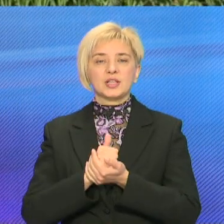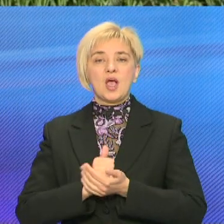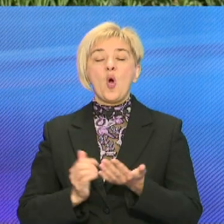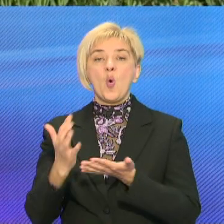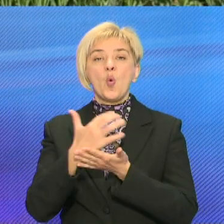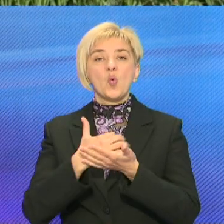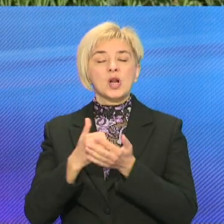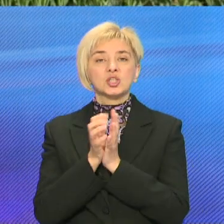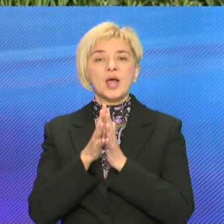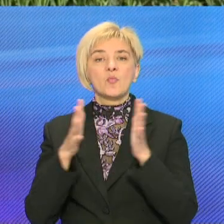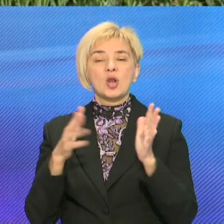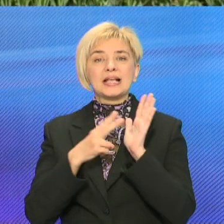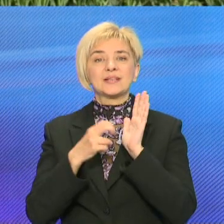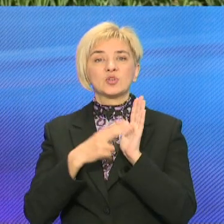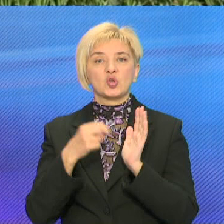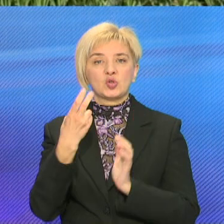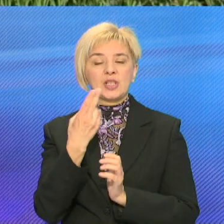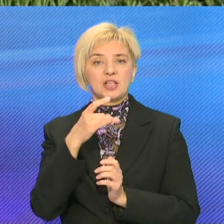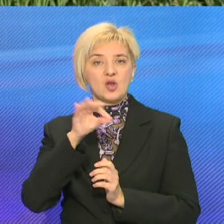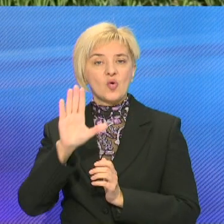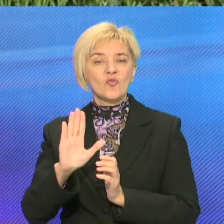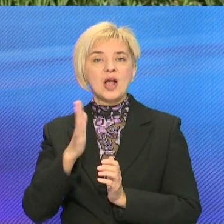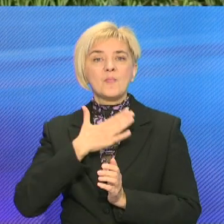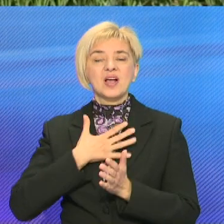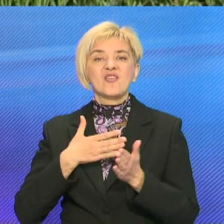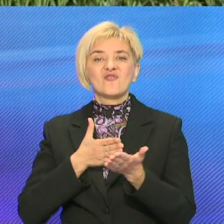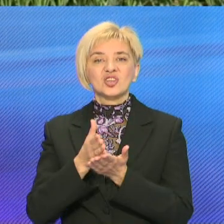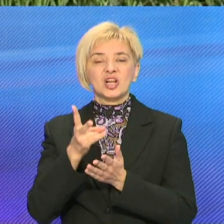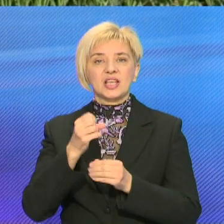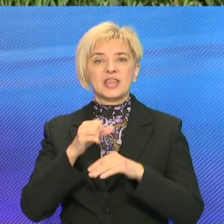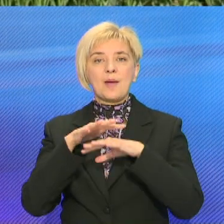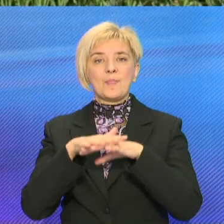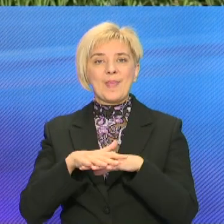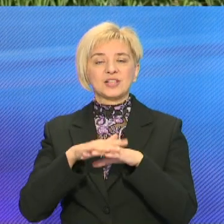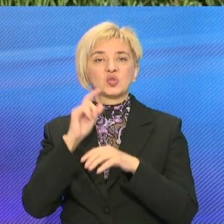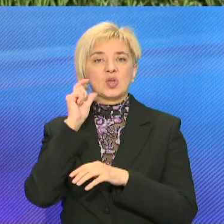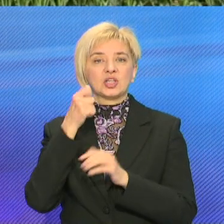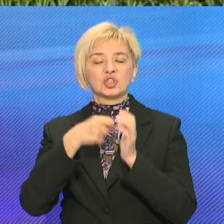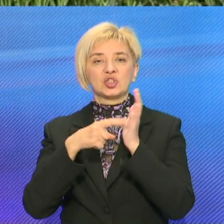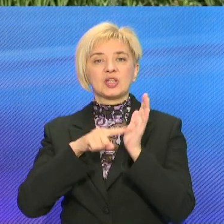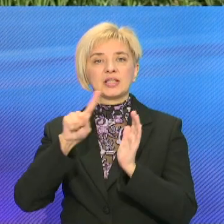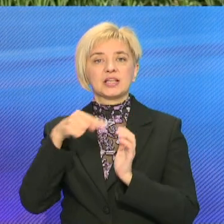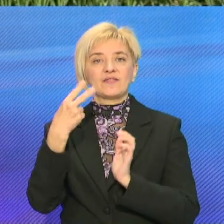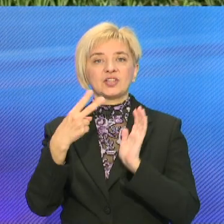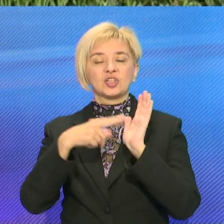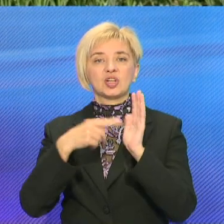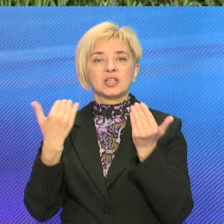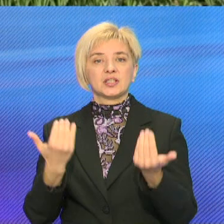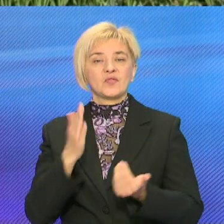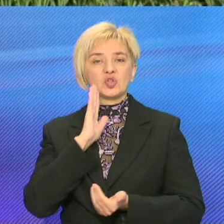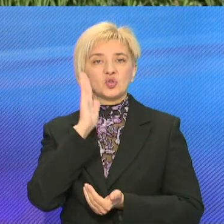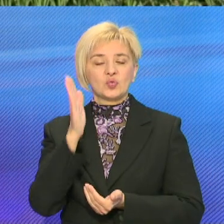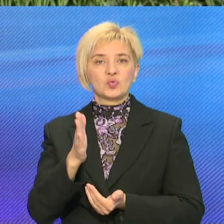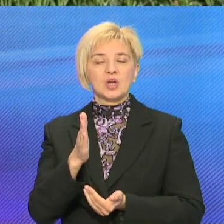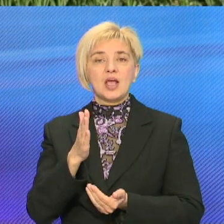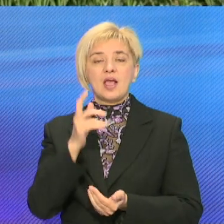Урожай более 700 центнеров. Мы вышли на базисную сахаристость 16-26 на сегодняшнее утро.